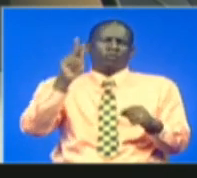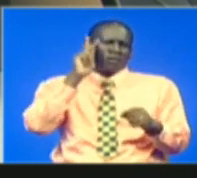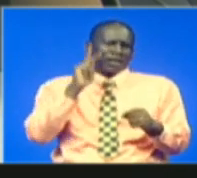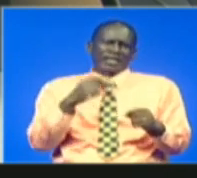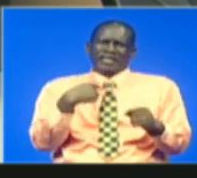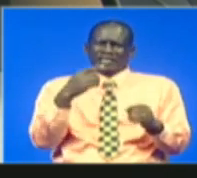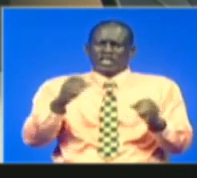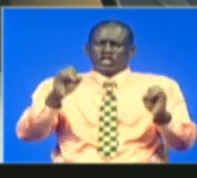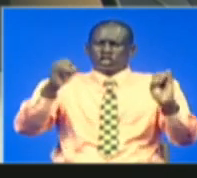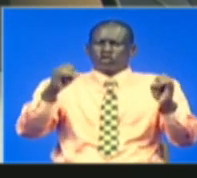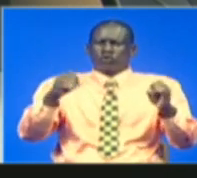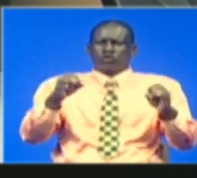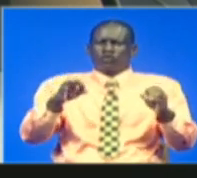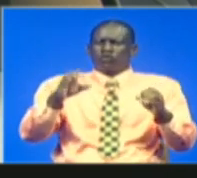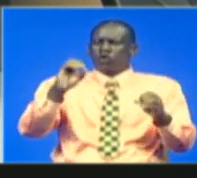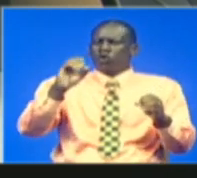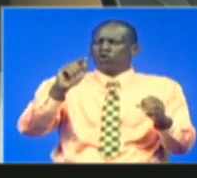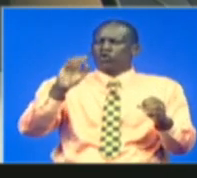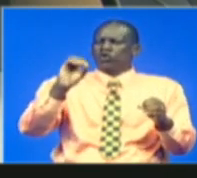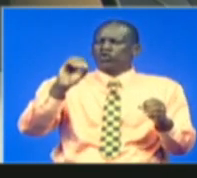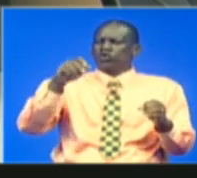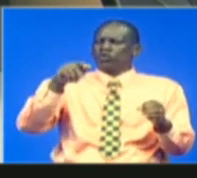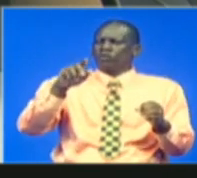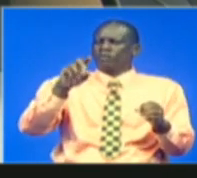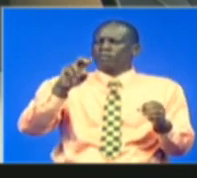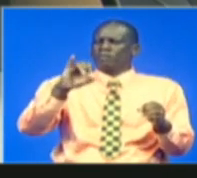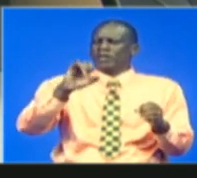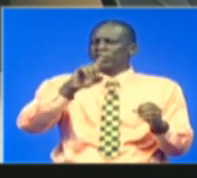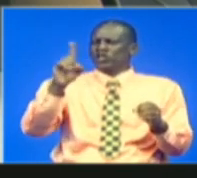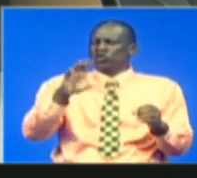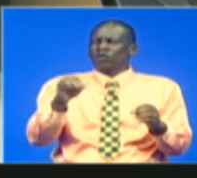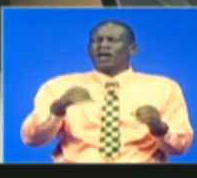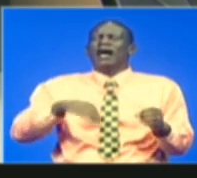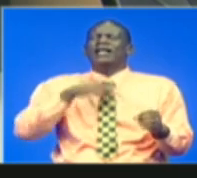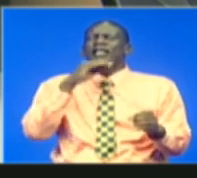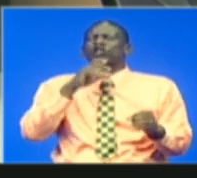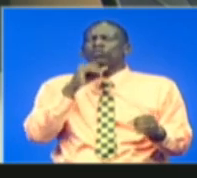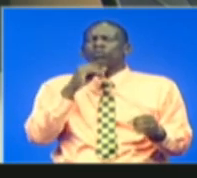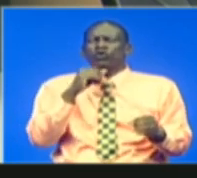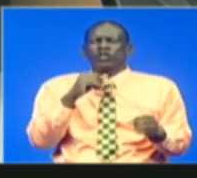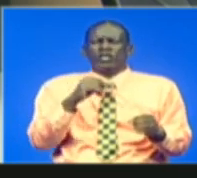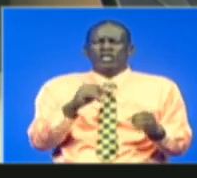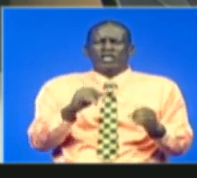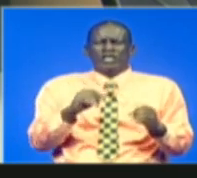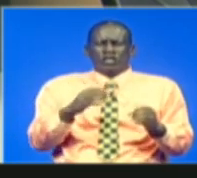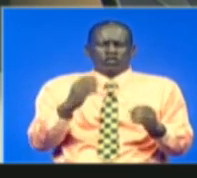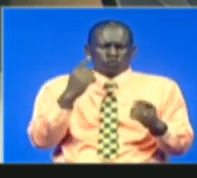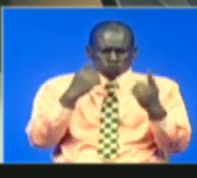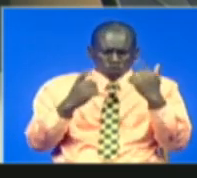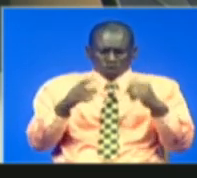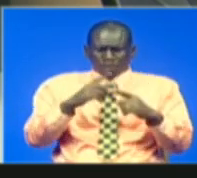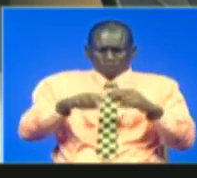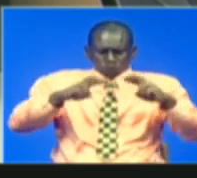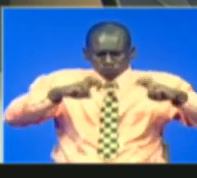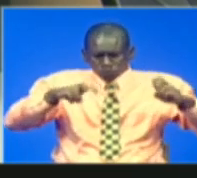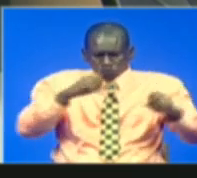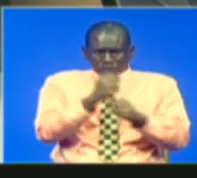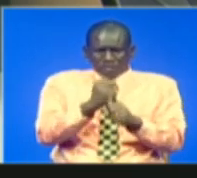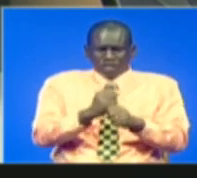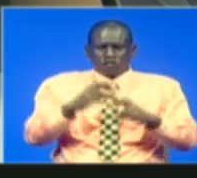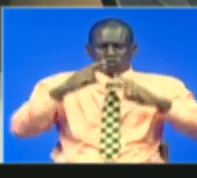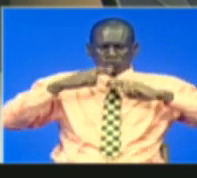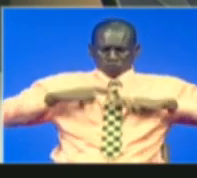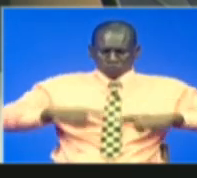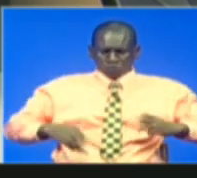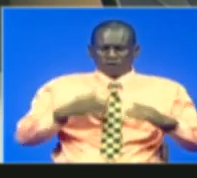taarifa ya Oktopizo na yule kijana aliyeuawa ni ya kusikitisha, uchunguzi usizingatie mashuhuri wa mtu. Naam, bila shaka tunakwenda mapumzikoni.